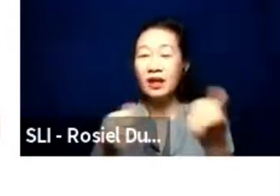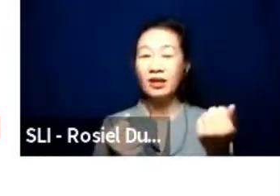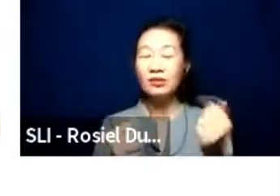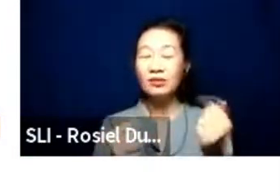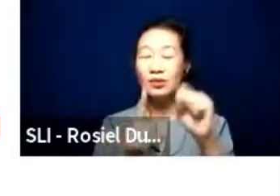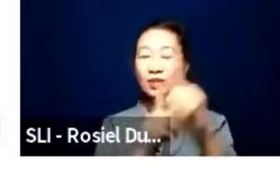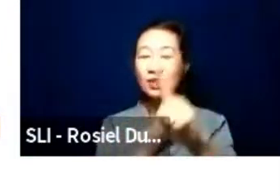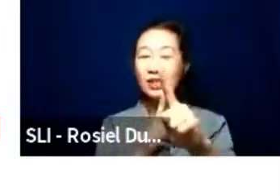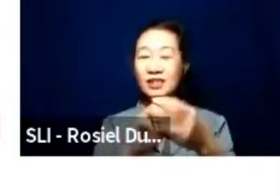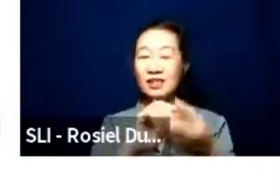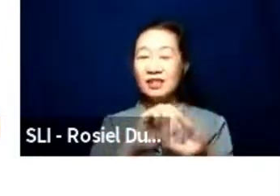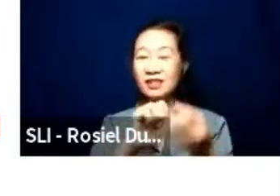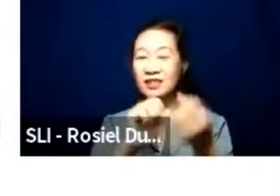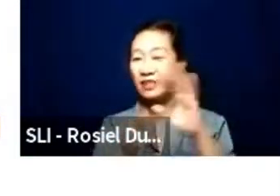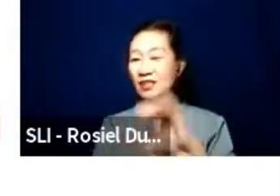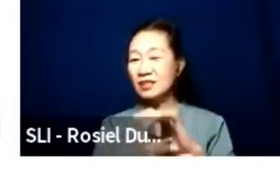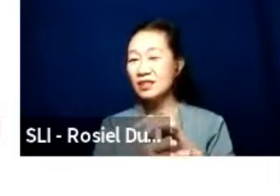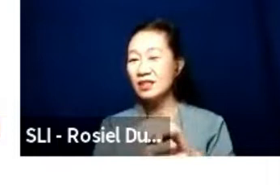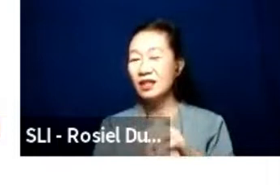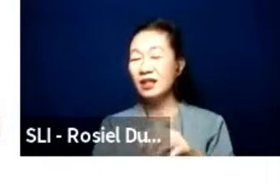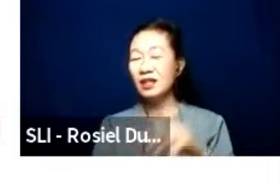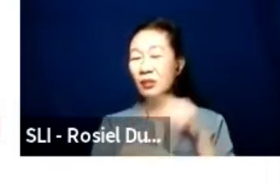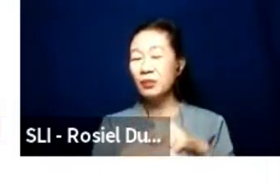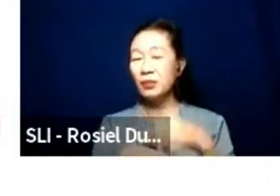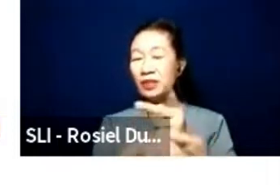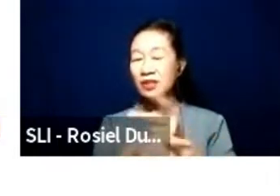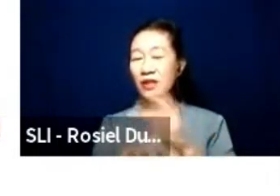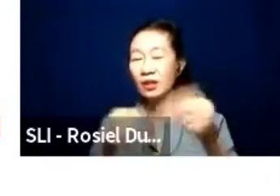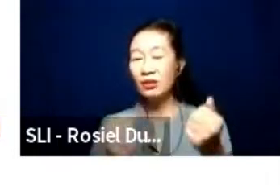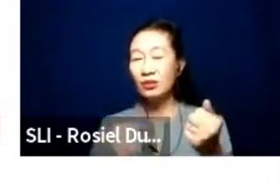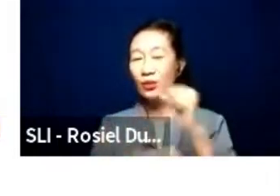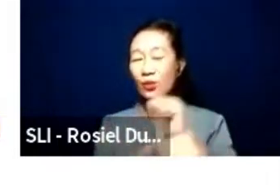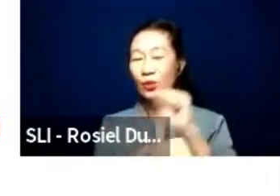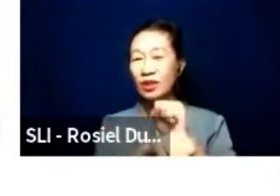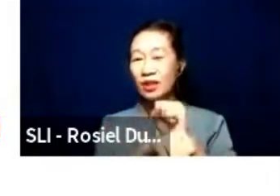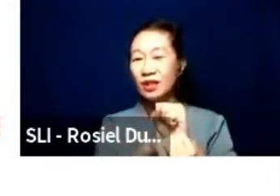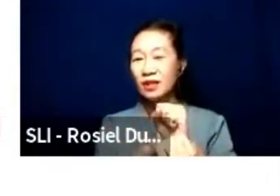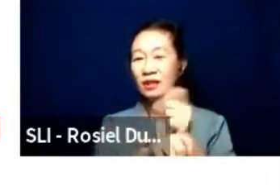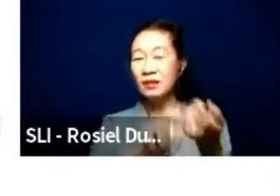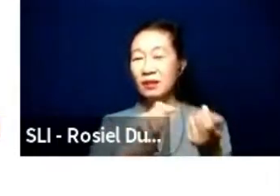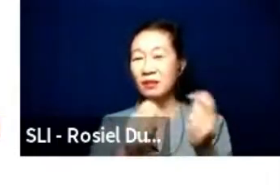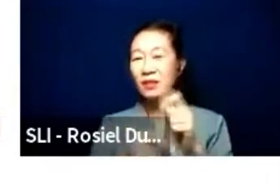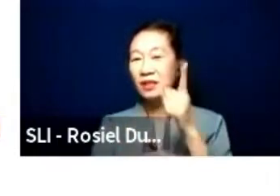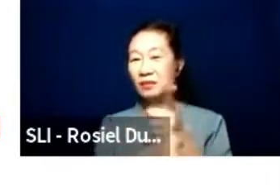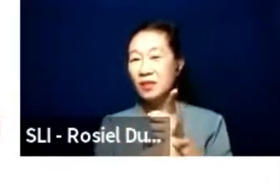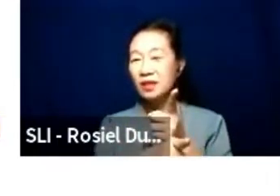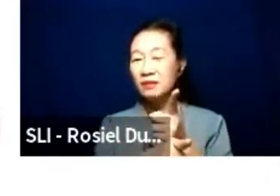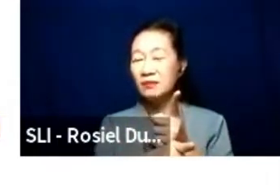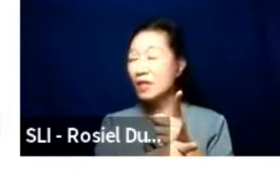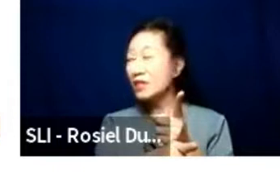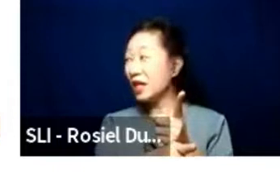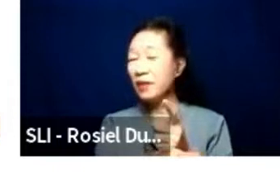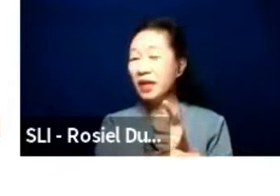social skills, yung rate and production, kung paano magtrabaho ng tama according